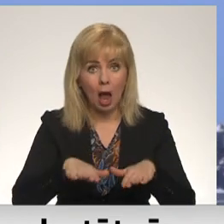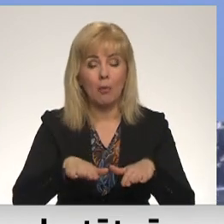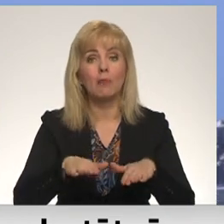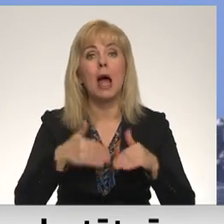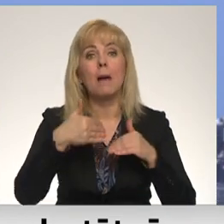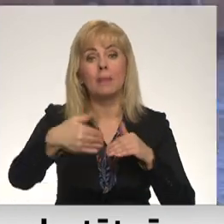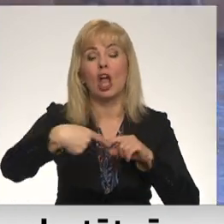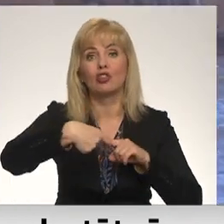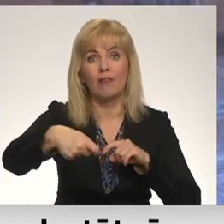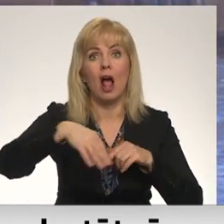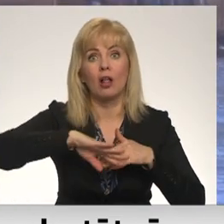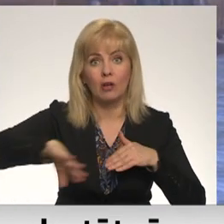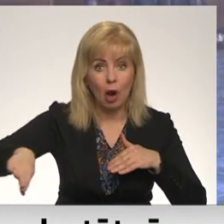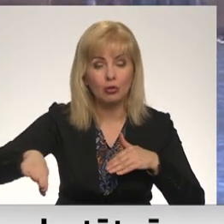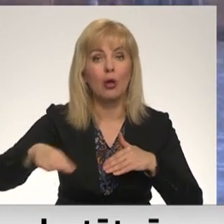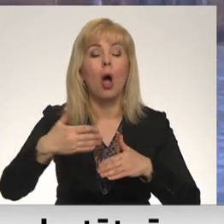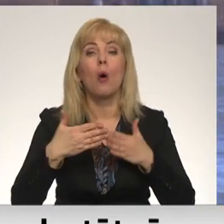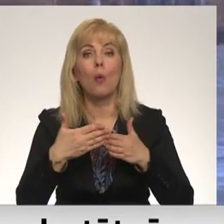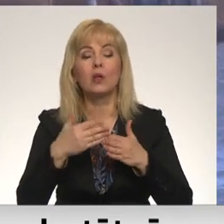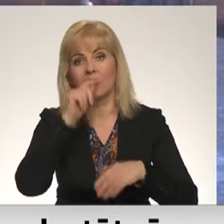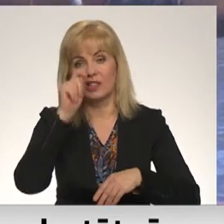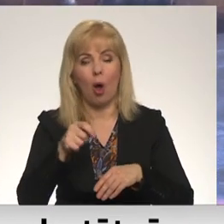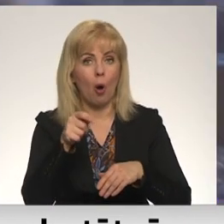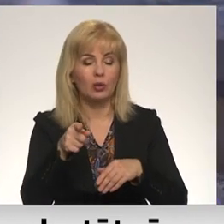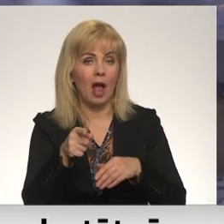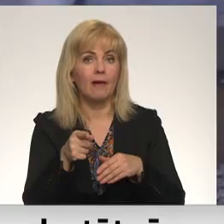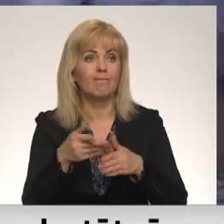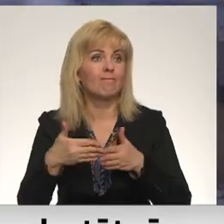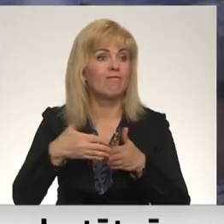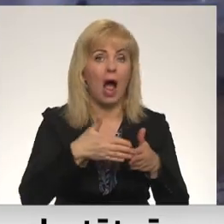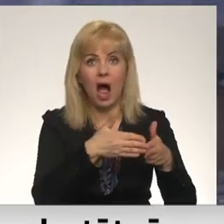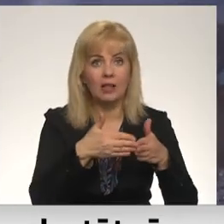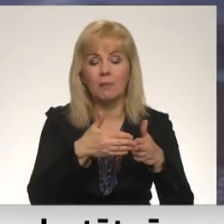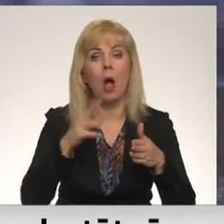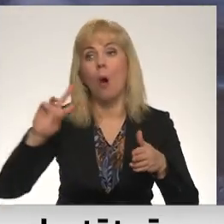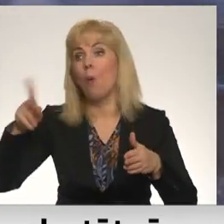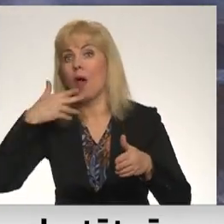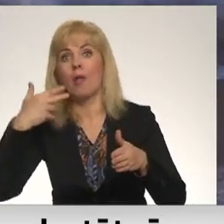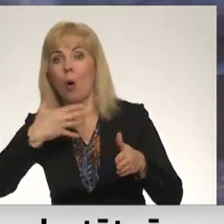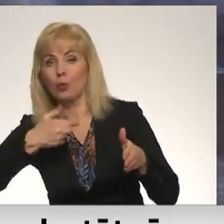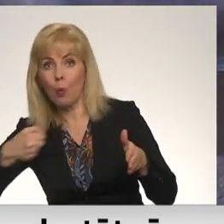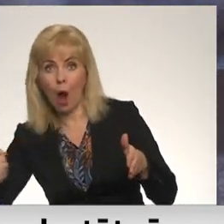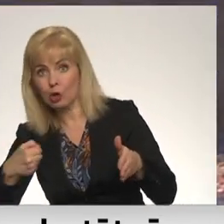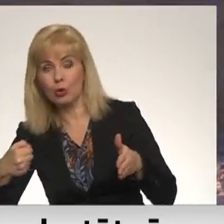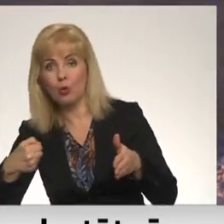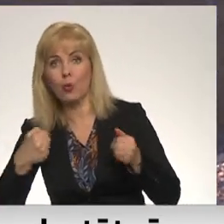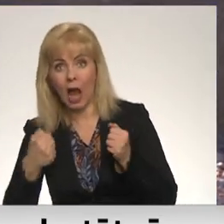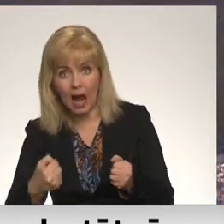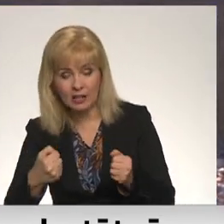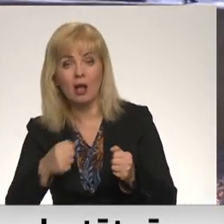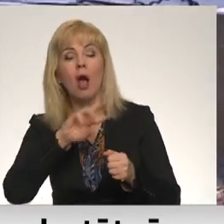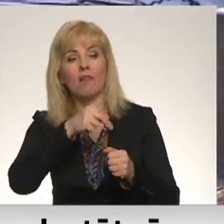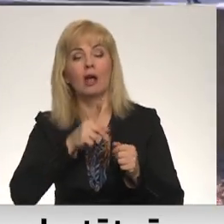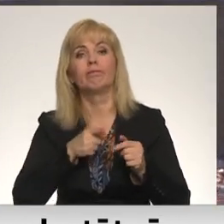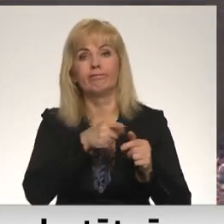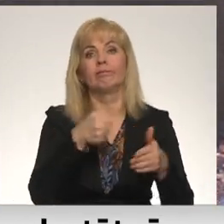priekšgala velkoņa, kuģis zaudējis vadību, ka rezultātā otrs velkonis nav noturējis prāmi un kuģis ar kravu un pasažieriem ietriecies ostas